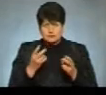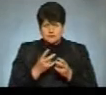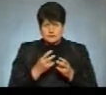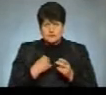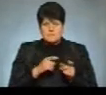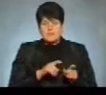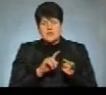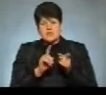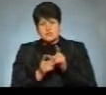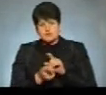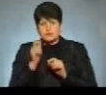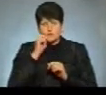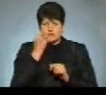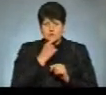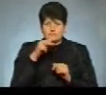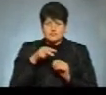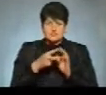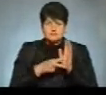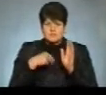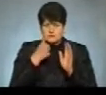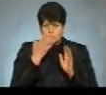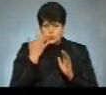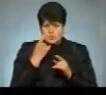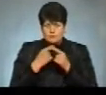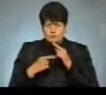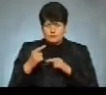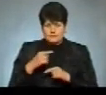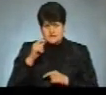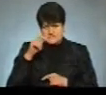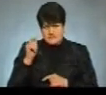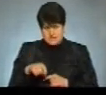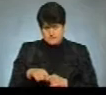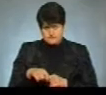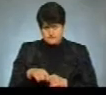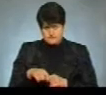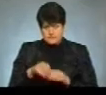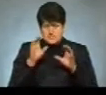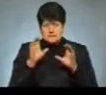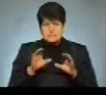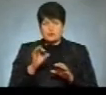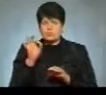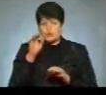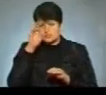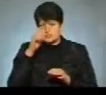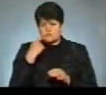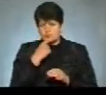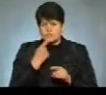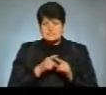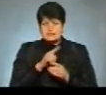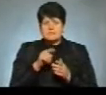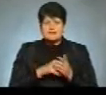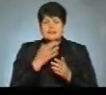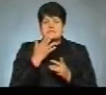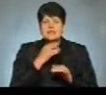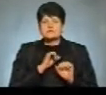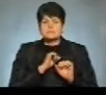на українську мову у 2017 році, коли повернувся з війни. Закон про державну мову – це питання національної